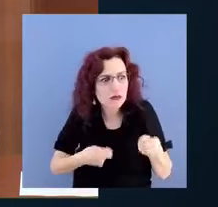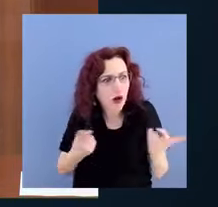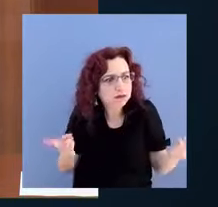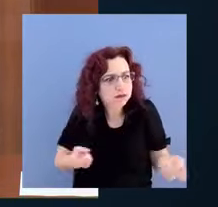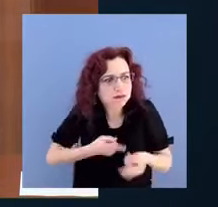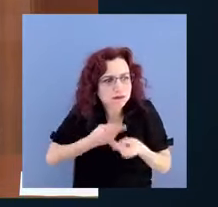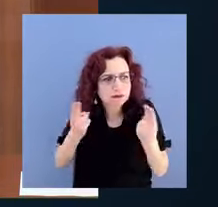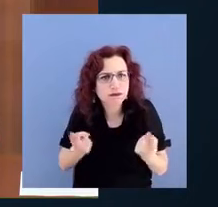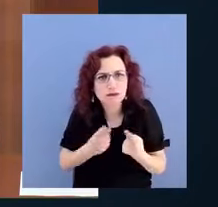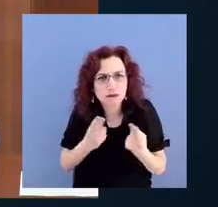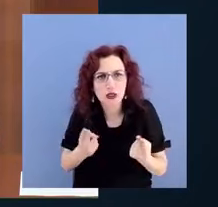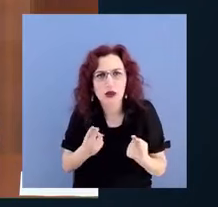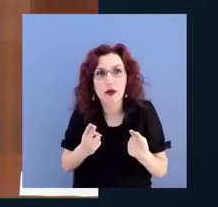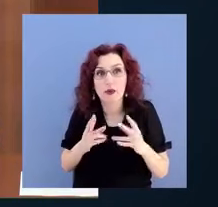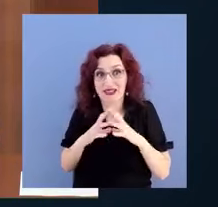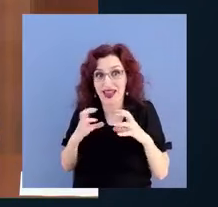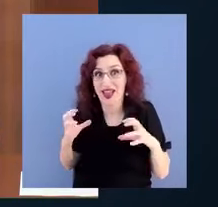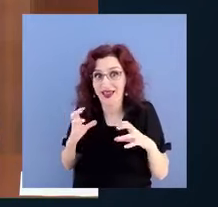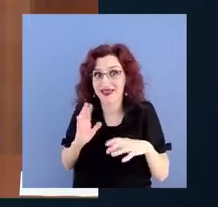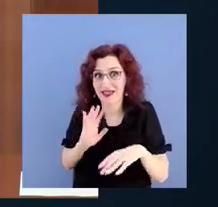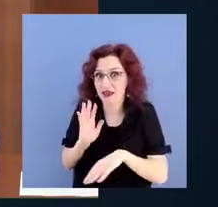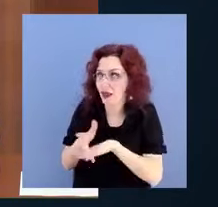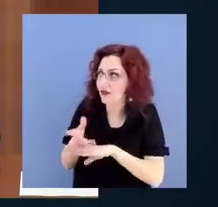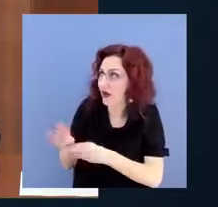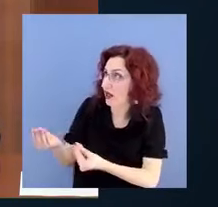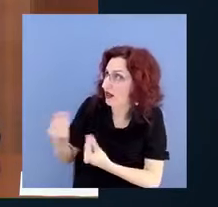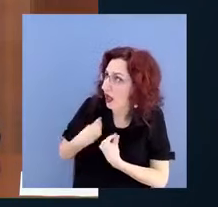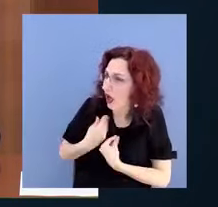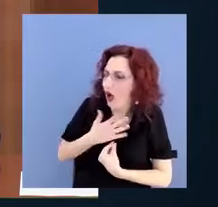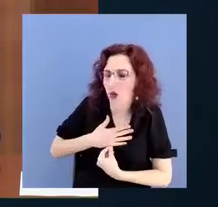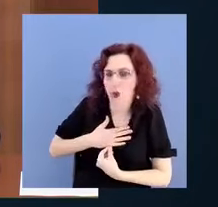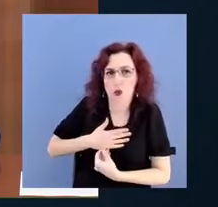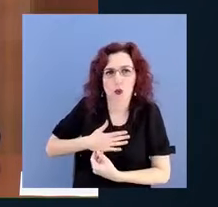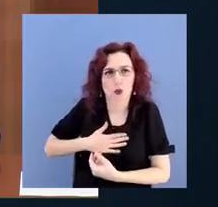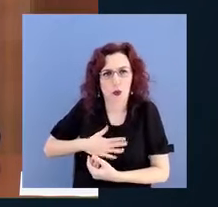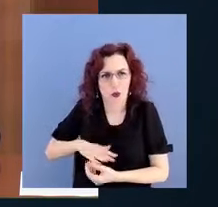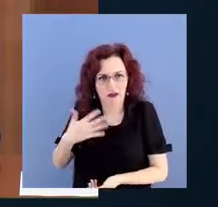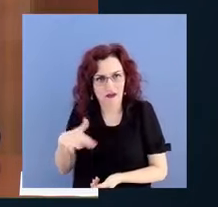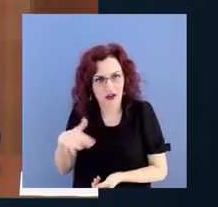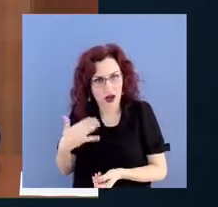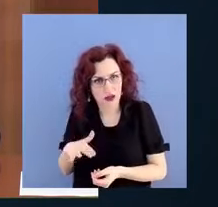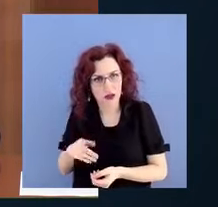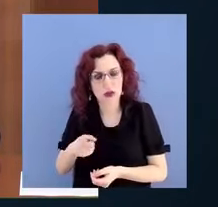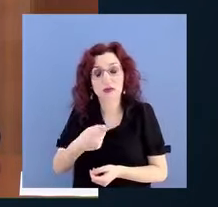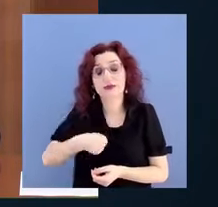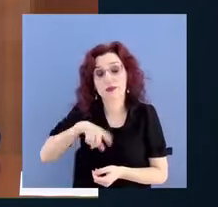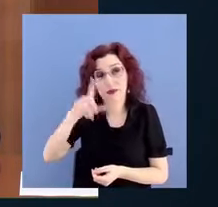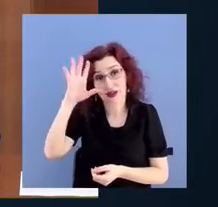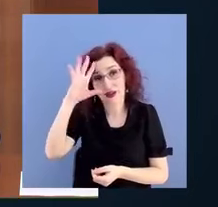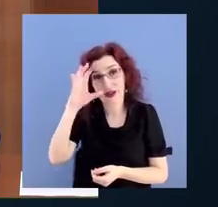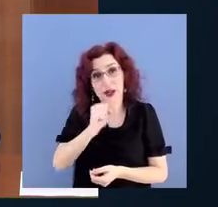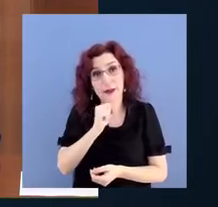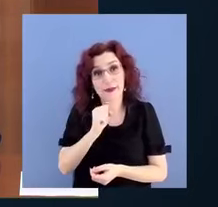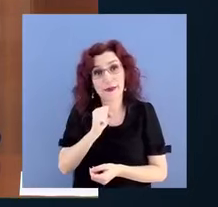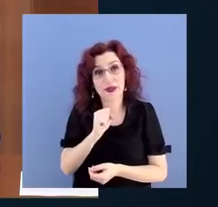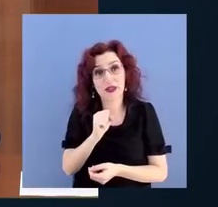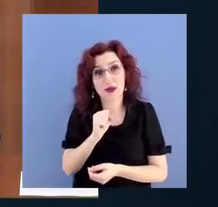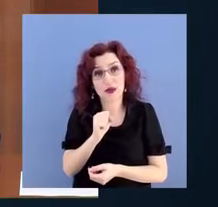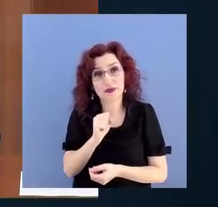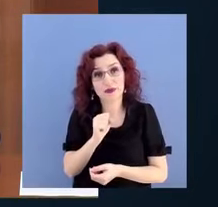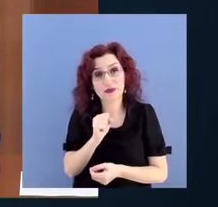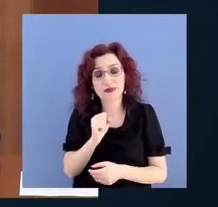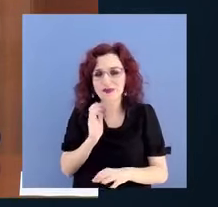dell'ente devo dire è stato un intervento molto apprezzato e ci siamo resi conto che abbiamo siamo intervenuti quasi